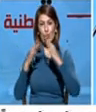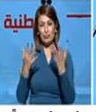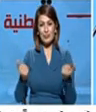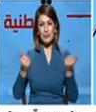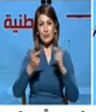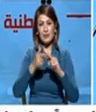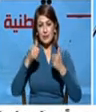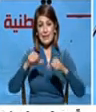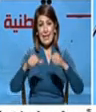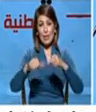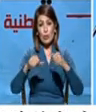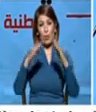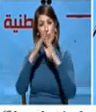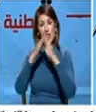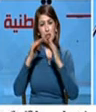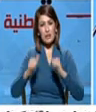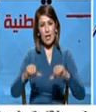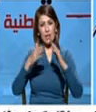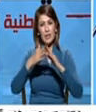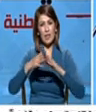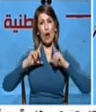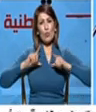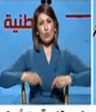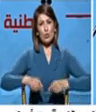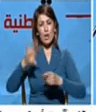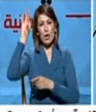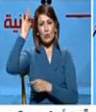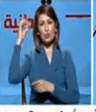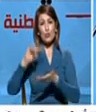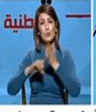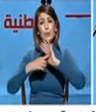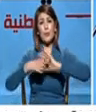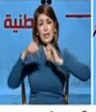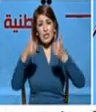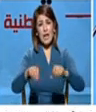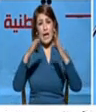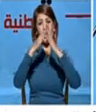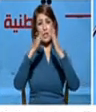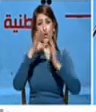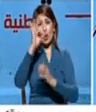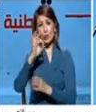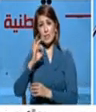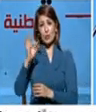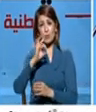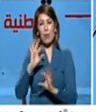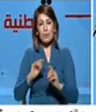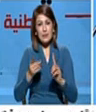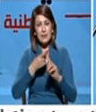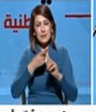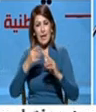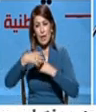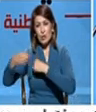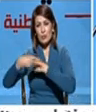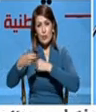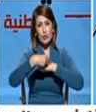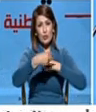ظرف حجر صحي تقول لي انت الدوله والسلطه فرضت الحجر الصحي على المؤسسات الاقتصاديه كيف يتنقلون البريد او المكاتب بالصناديق